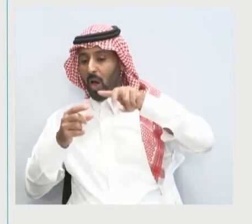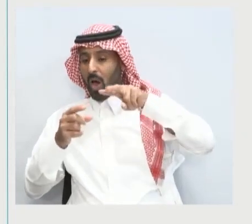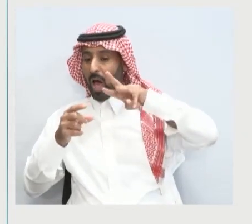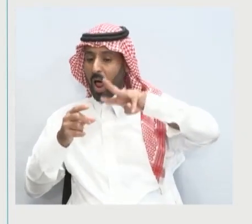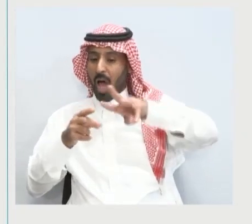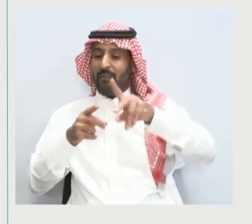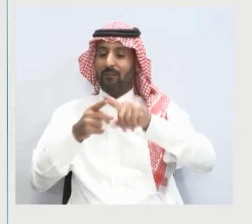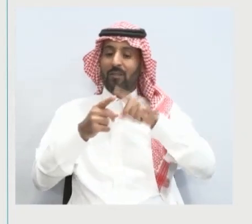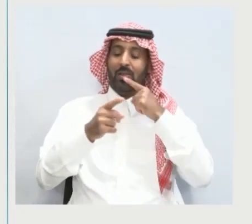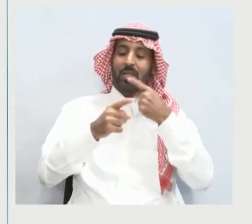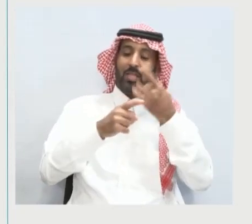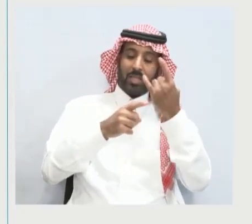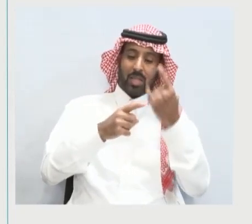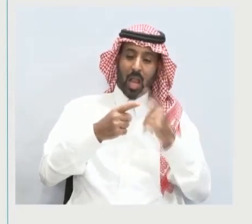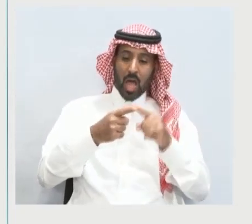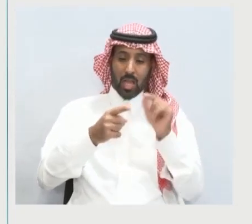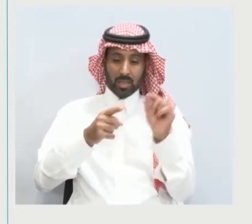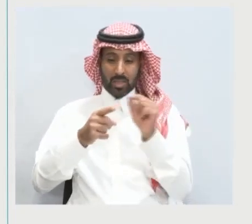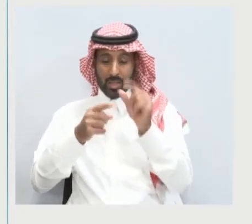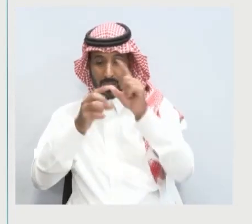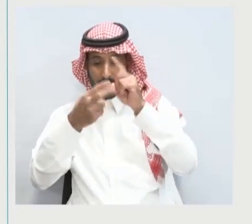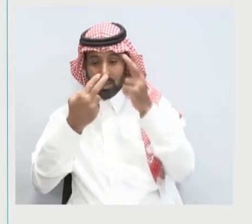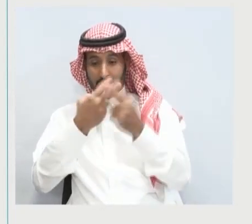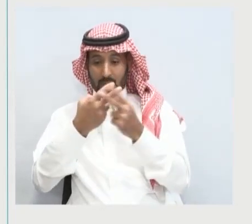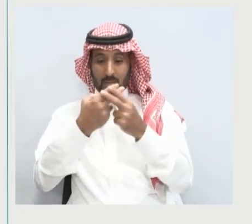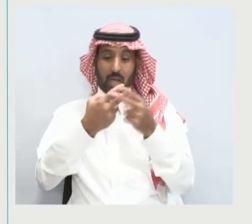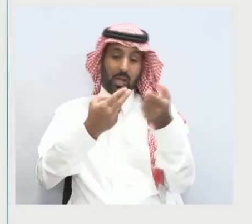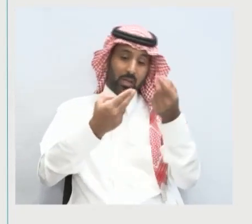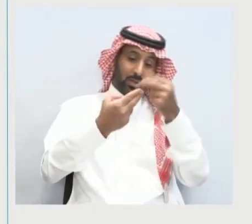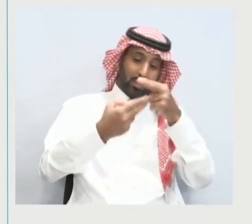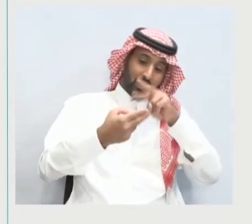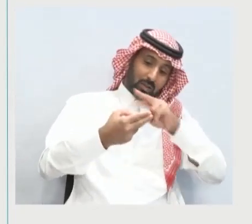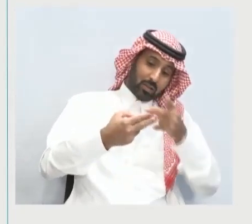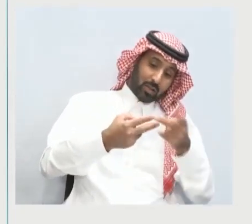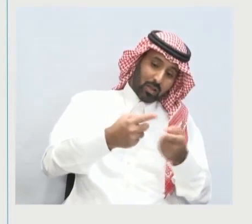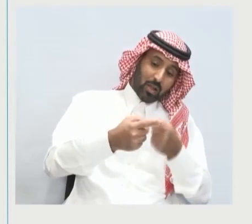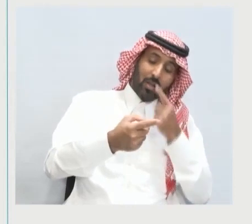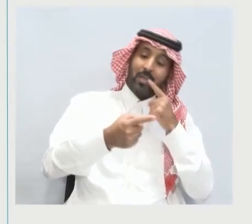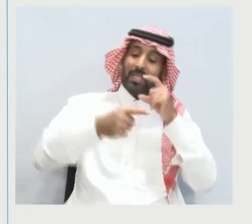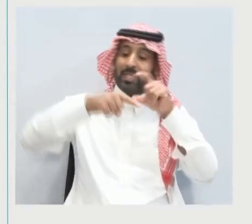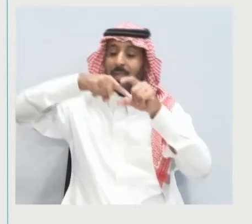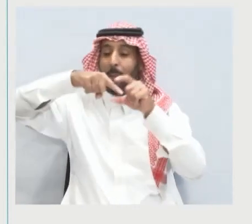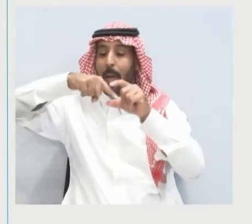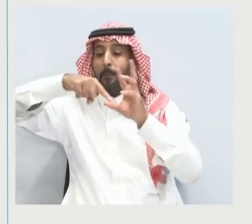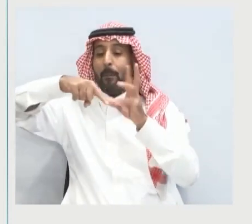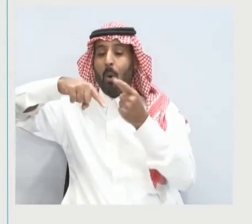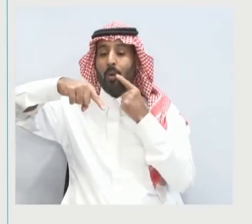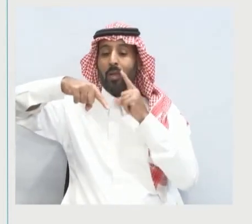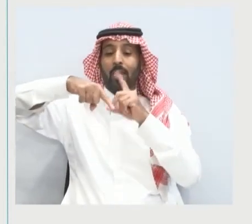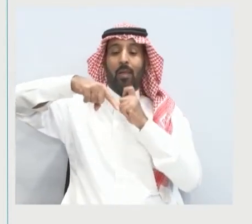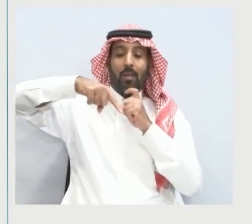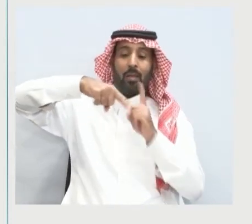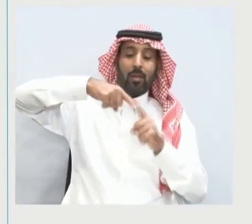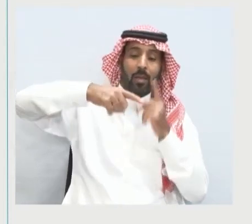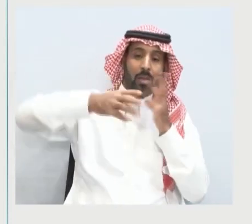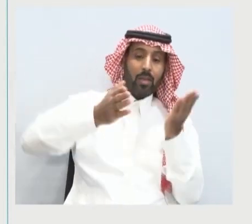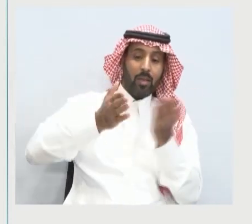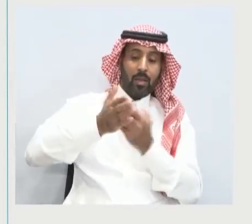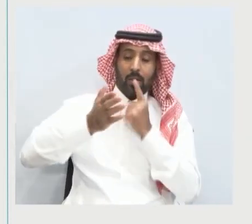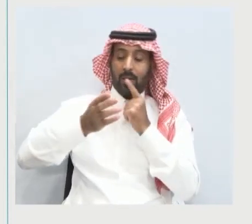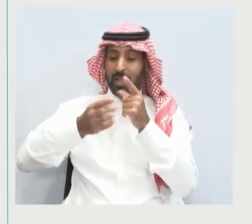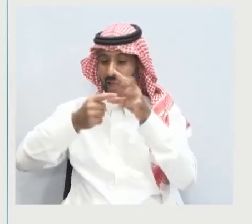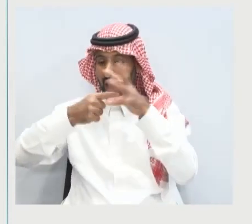للارقام بالعشرات في محتوى الخليه كذلك تحويل محتوى الخليه الى نسبه مئويه او الى تستطيع